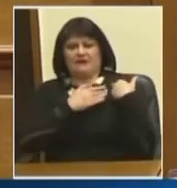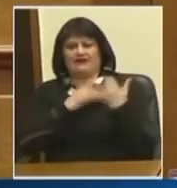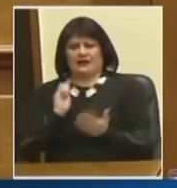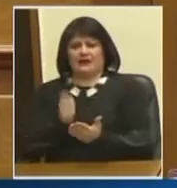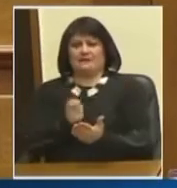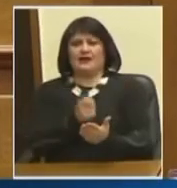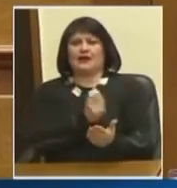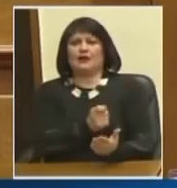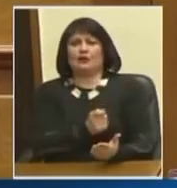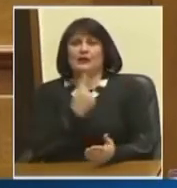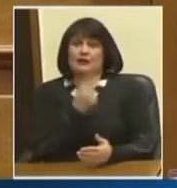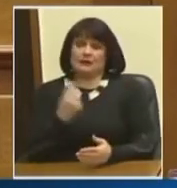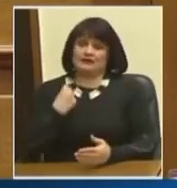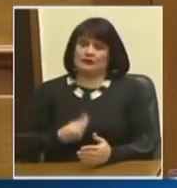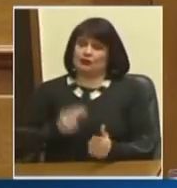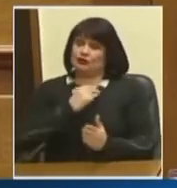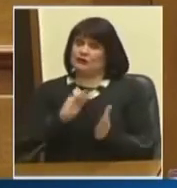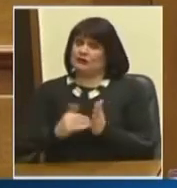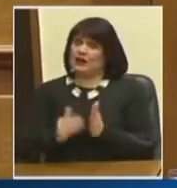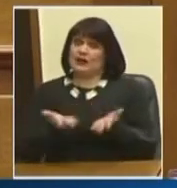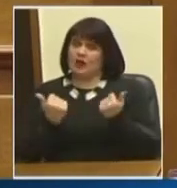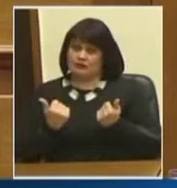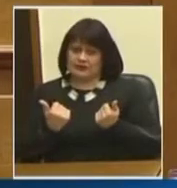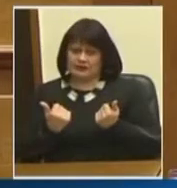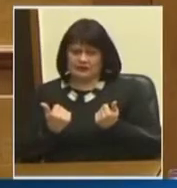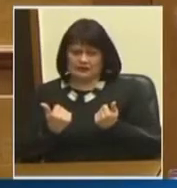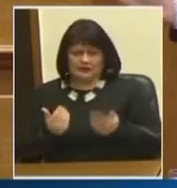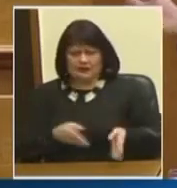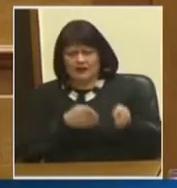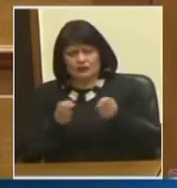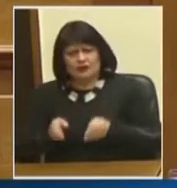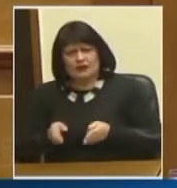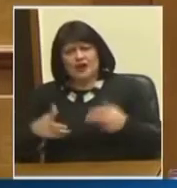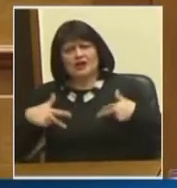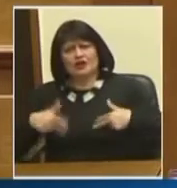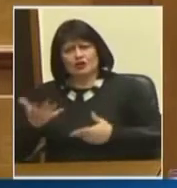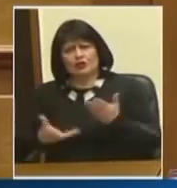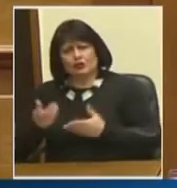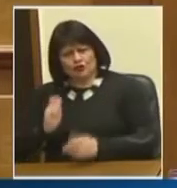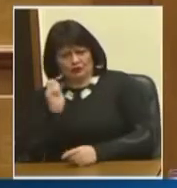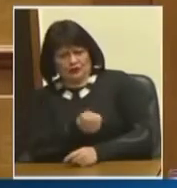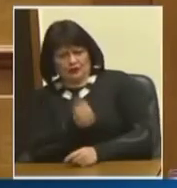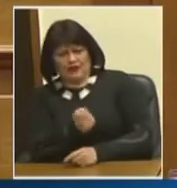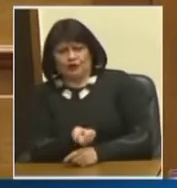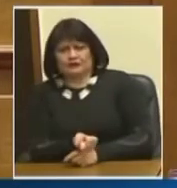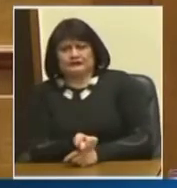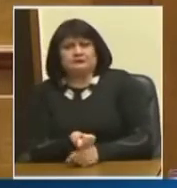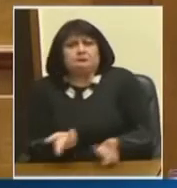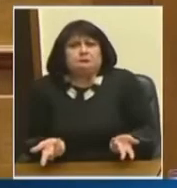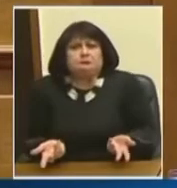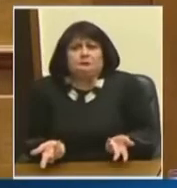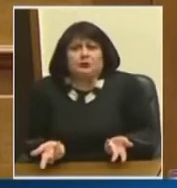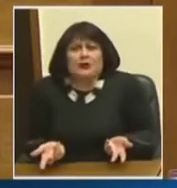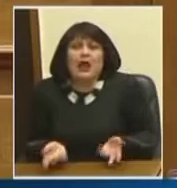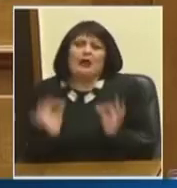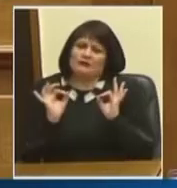υποκρινόμενοι ότι δεν είναι δημόσιοι υπάλληλοι, αλλά ταυτόχρονα θα εξακολουθεί ο κρατικός προϋπολογισμός να τους πληρώνει. Αλλά